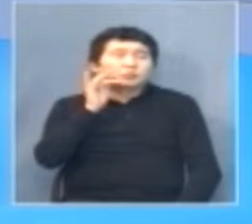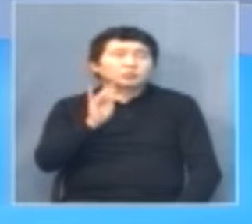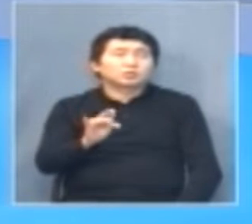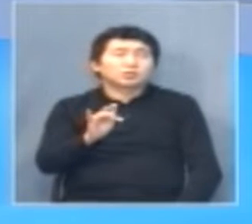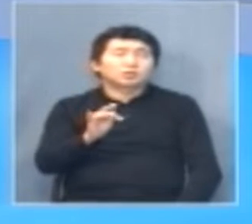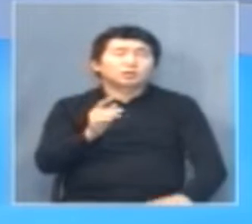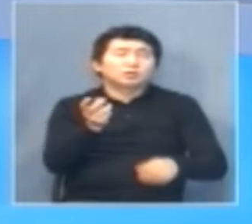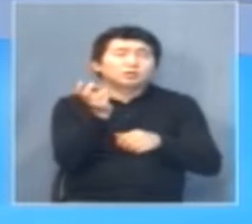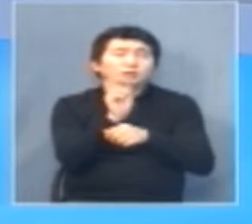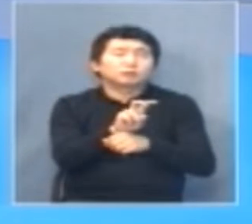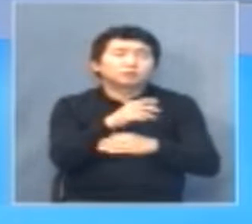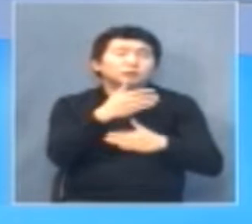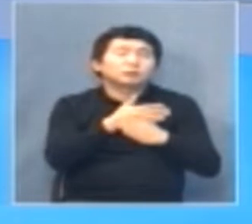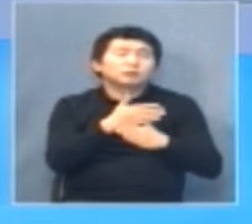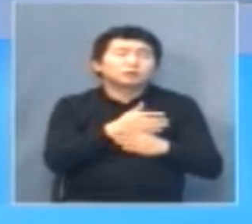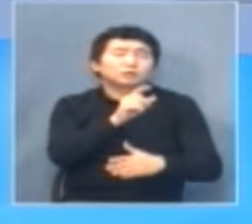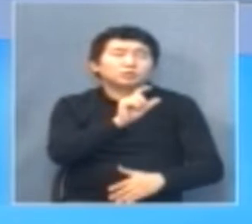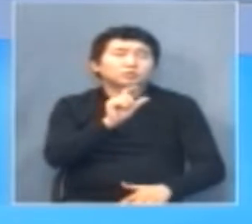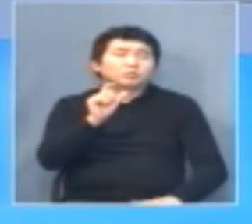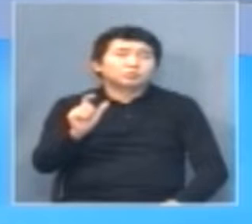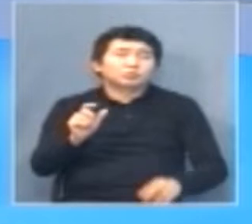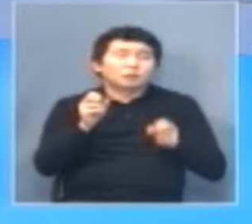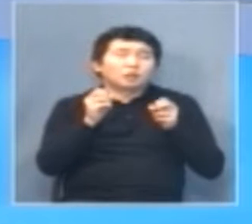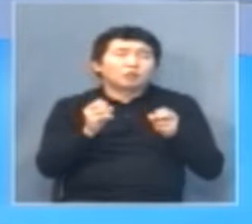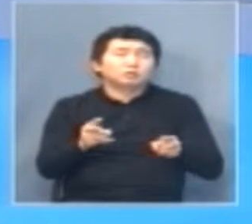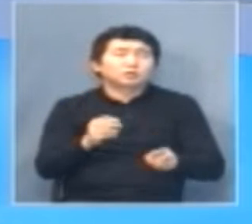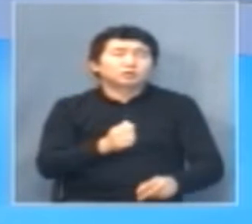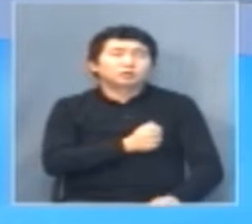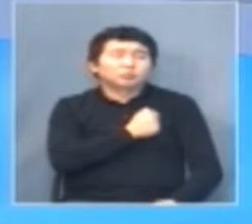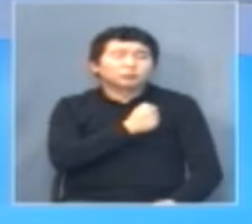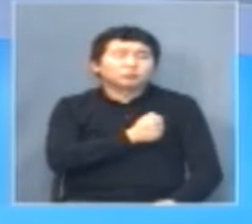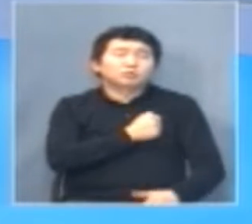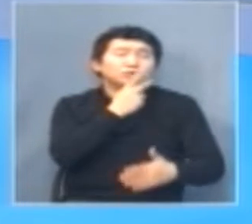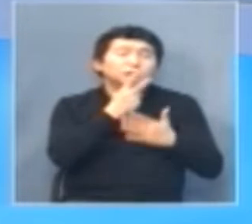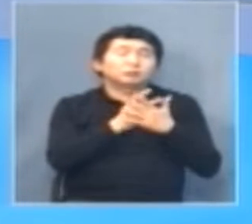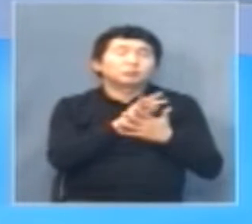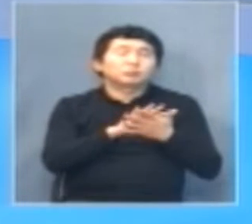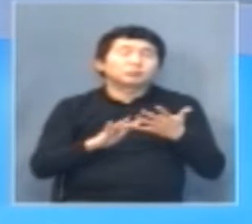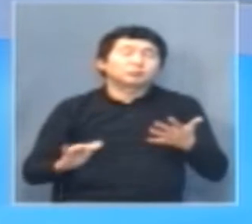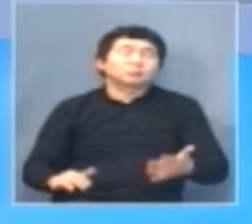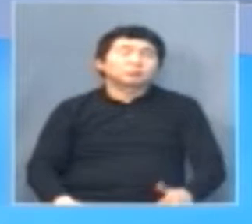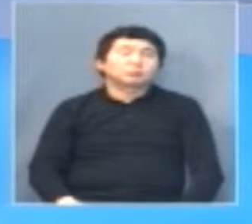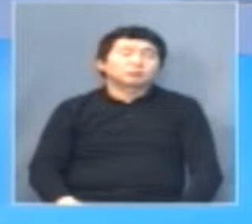придут на помощь. О людях, бесстрашно несущих опасную службу, поговорим в следующем материале.